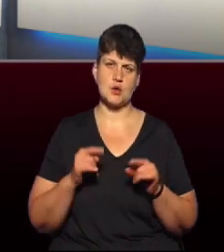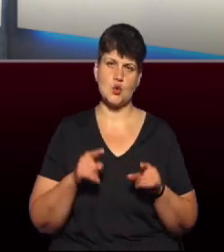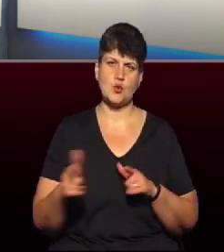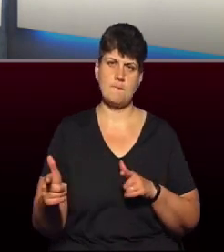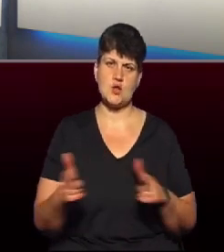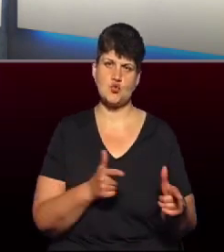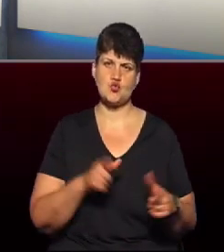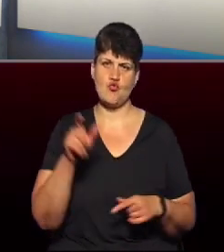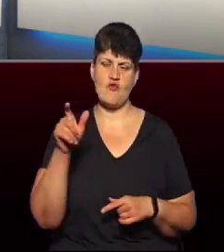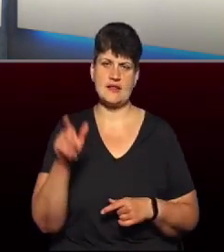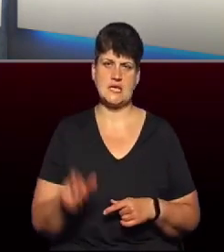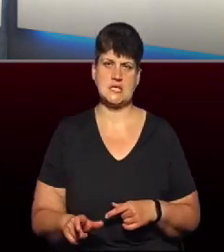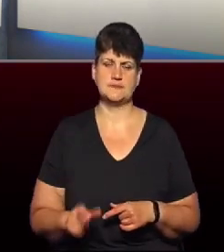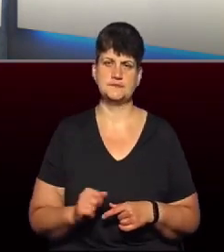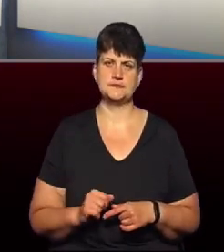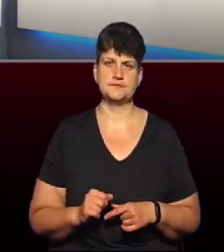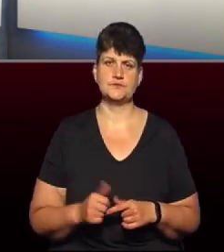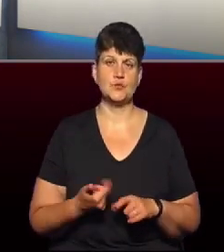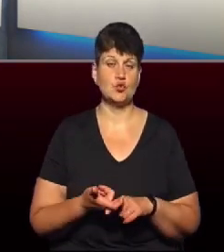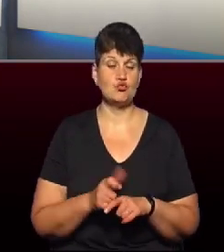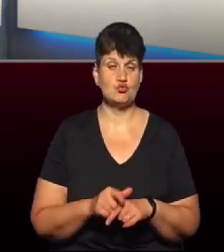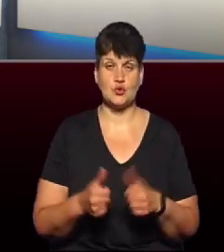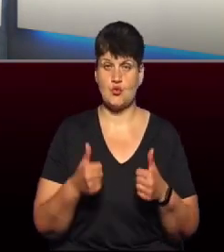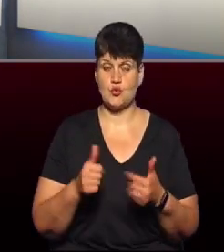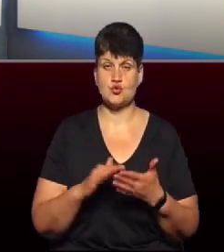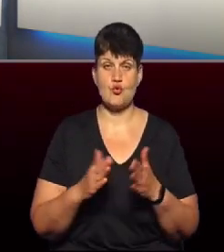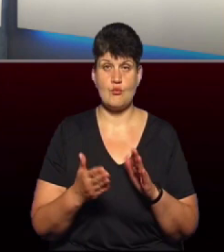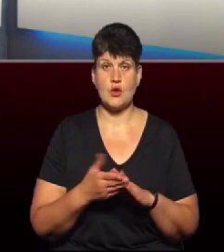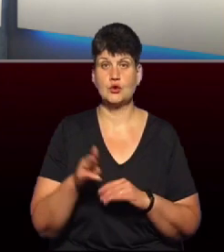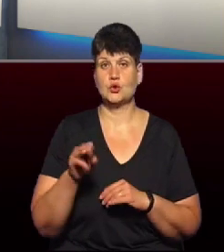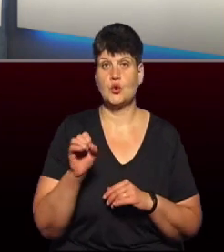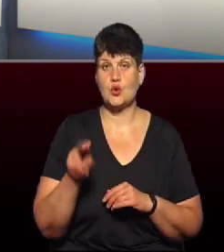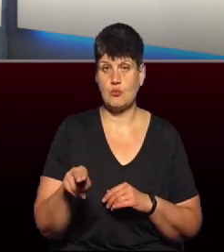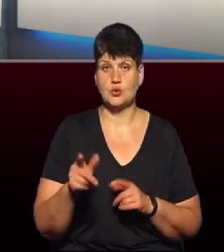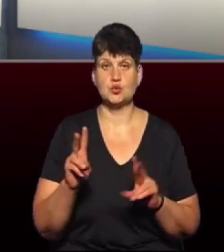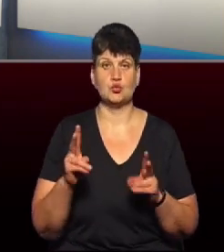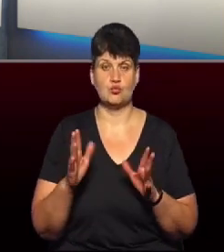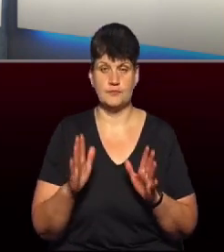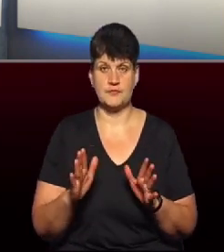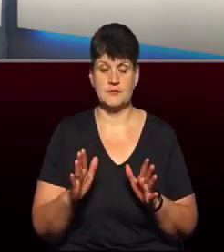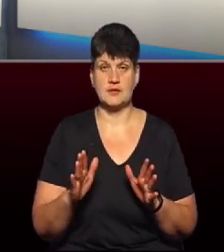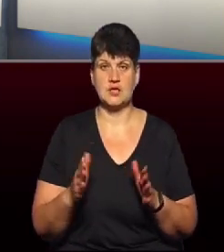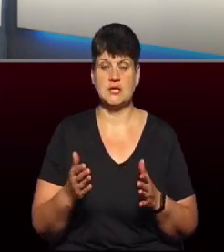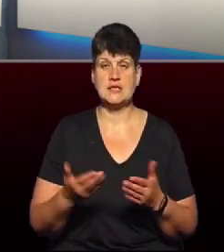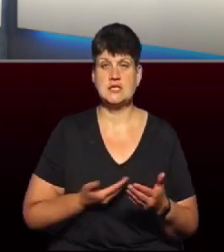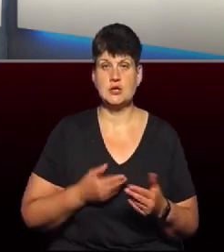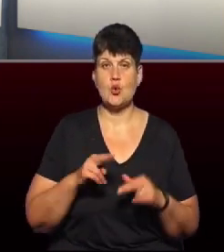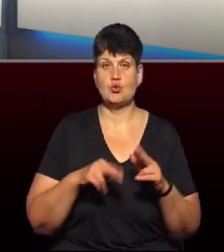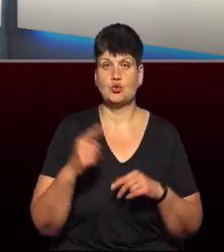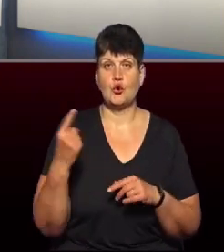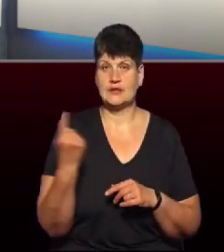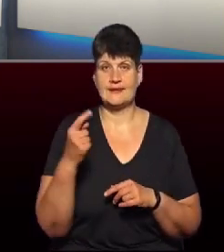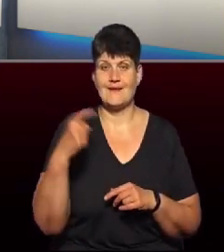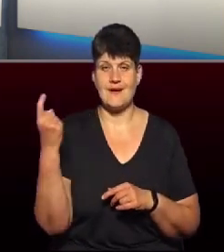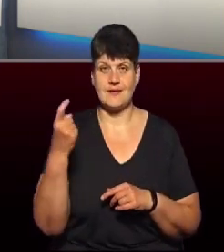спортсменів? Дуже хороші умови, я скажу, які топ-клуби на сьогоднішній день. Це Житлобуд-1 Харків, це